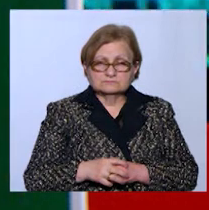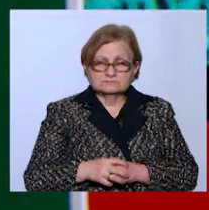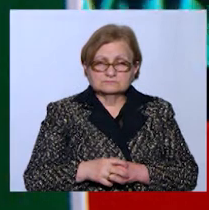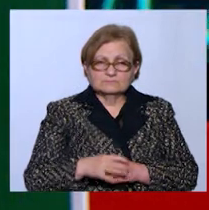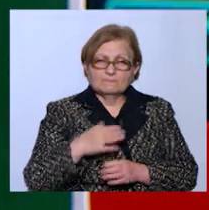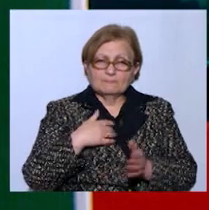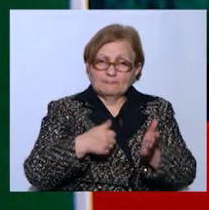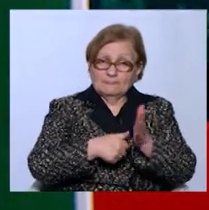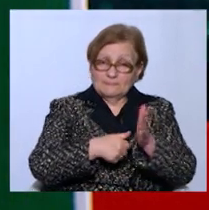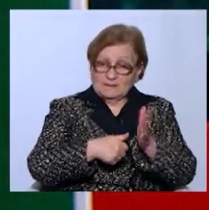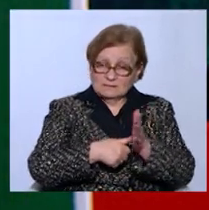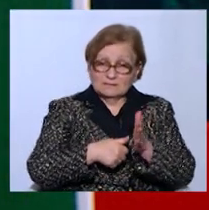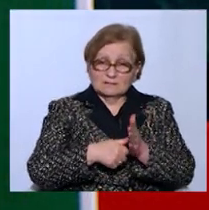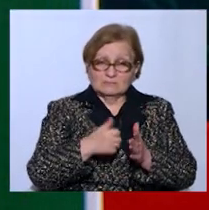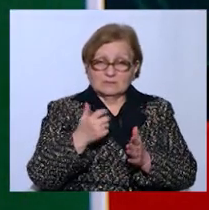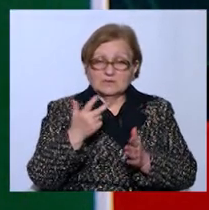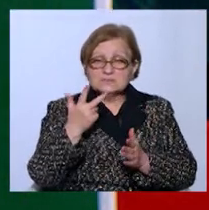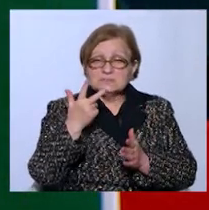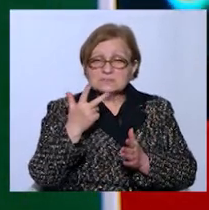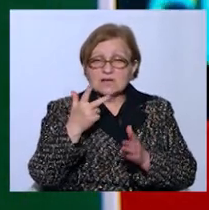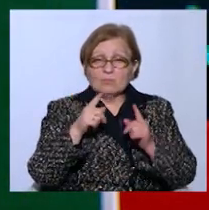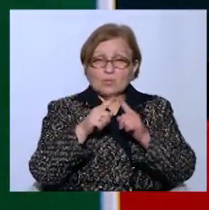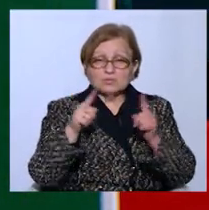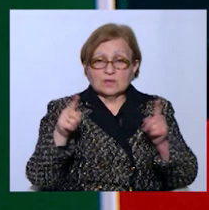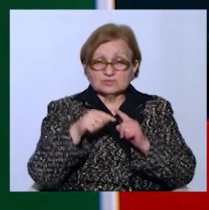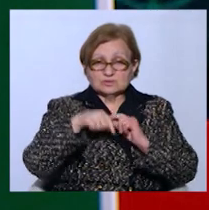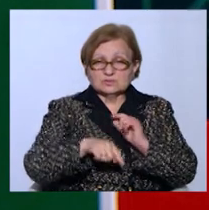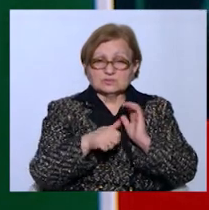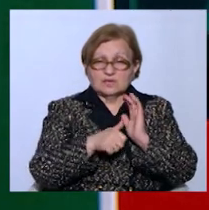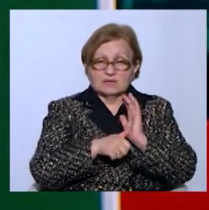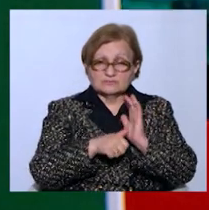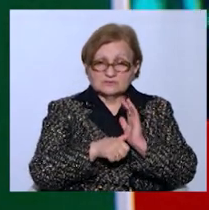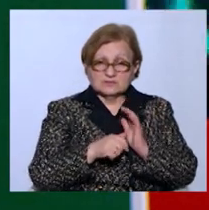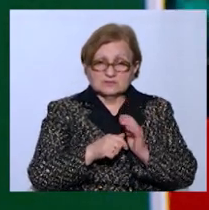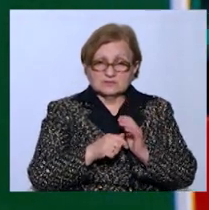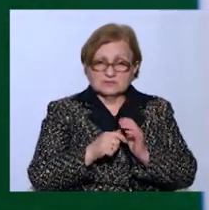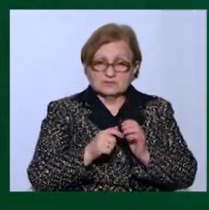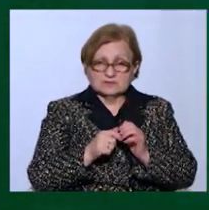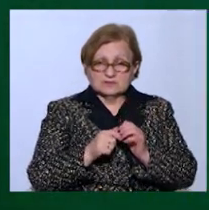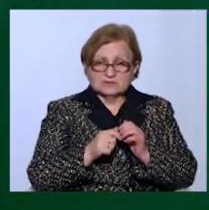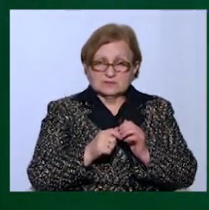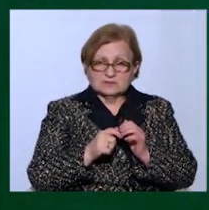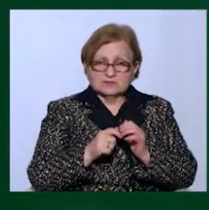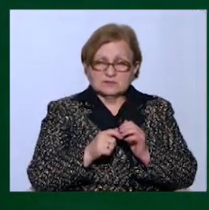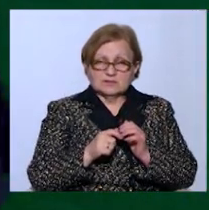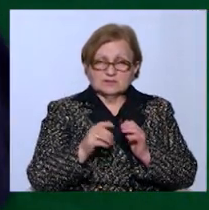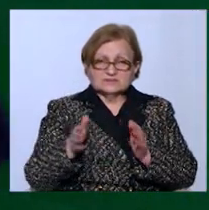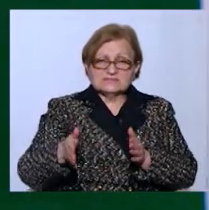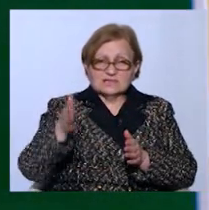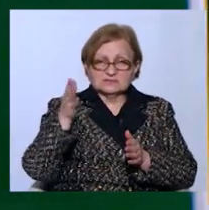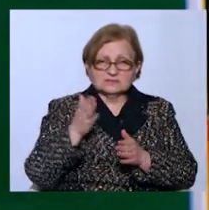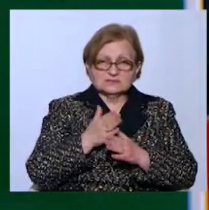გაგეხმარებით, მოდი და სამკუთხაში ნახოთ რა არის წვერო 6. წახნაგი არის 1 2 3 4 5.